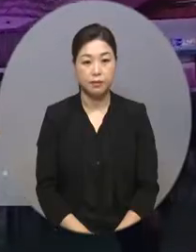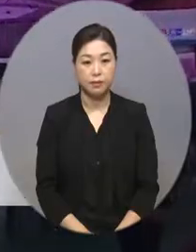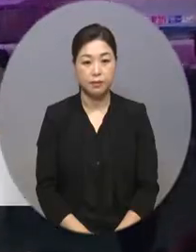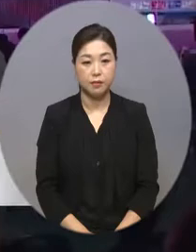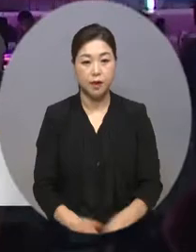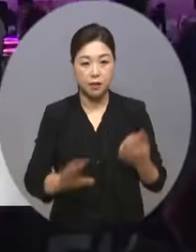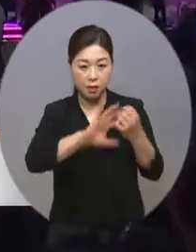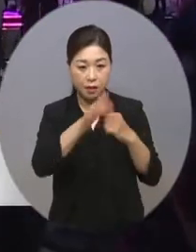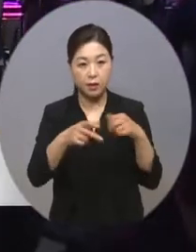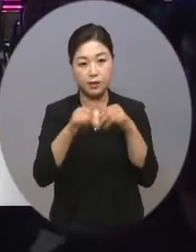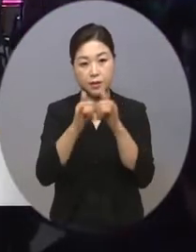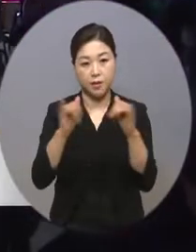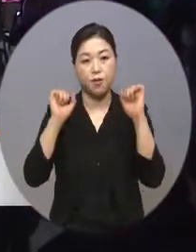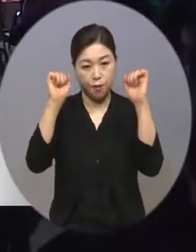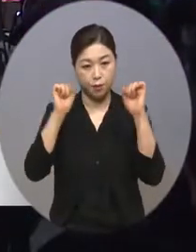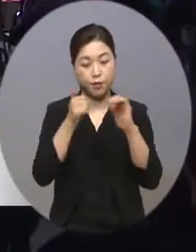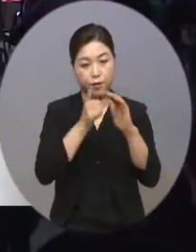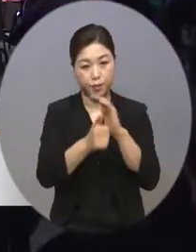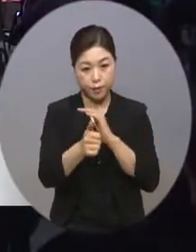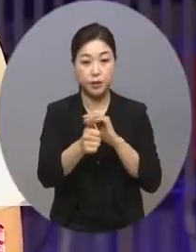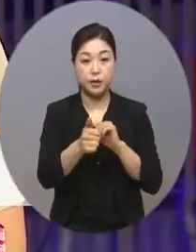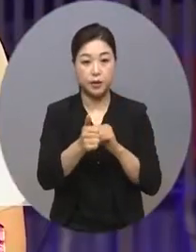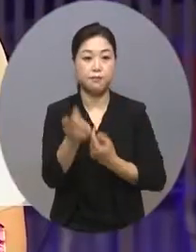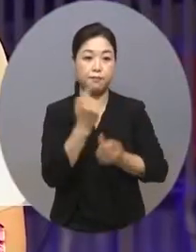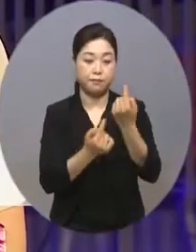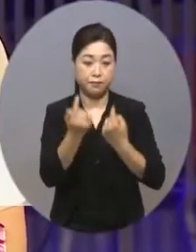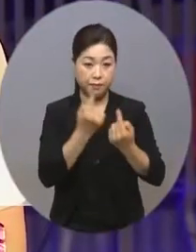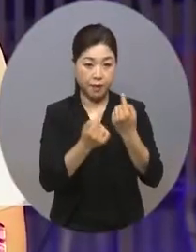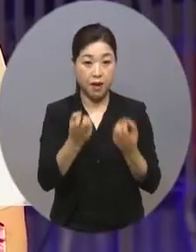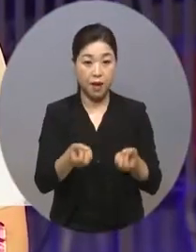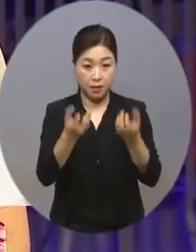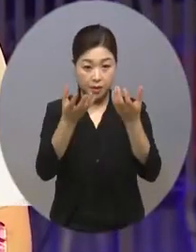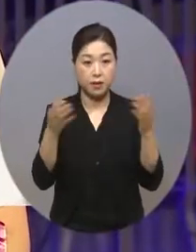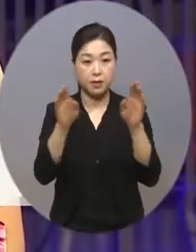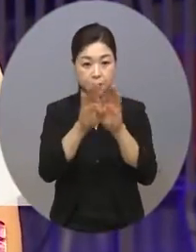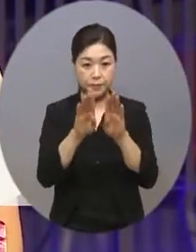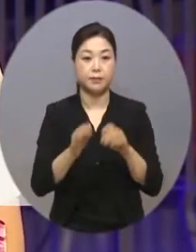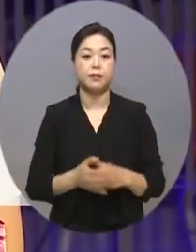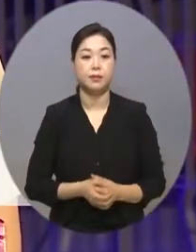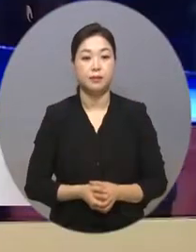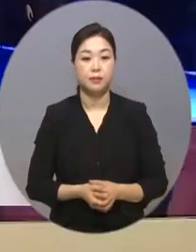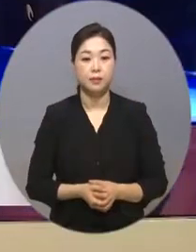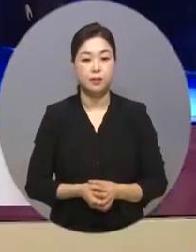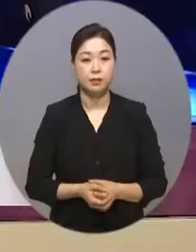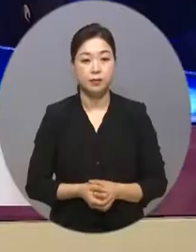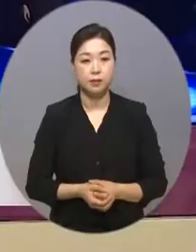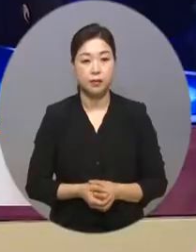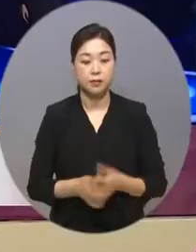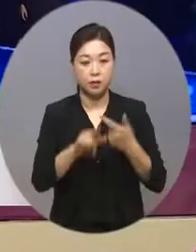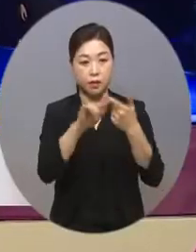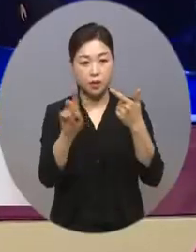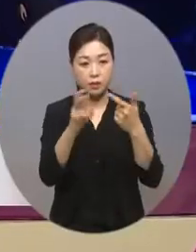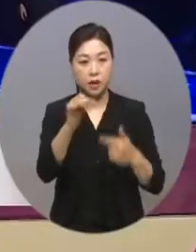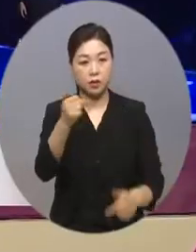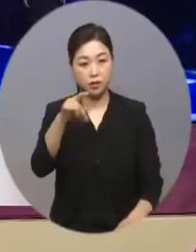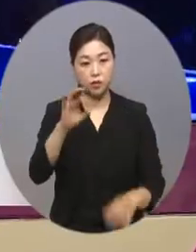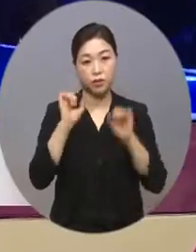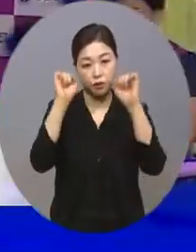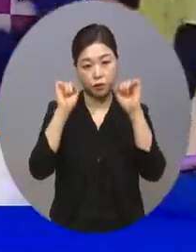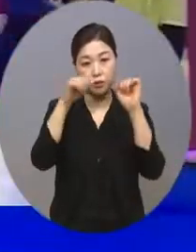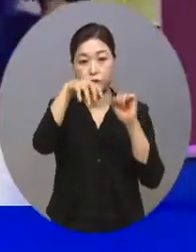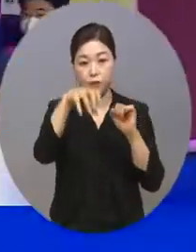전 세계 장애인 역도 선수들이 펼치는 꿈의 무대가 막을 내렸습니다. 지난 20일